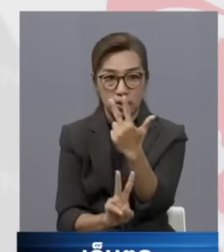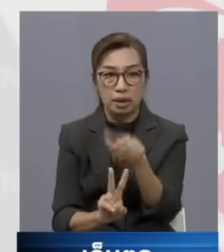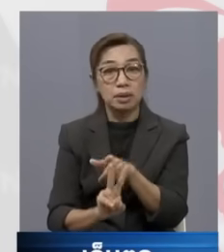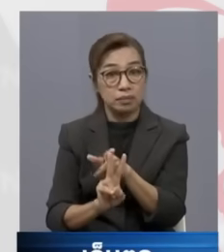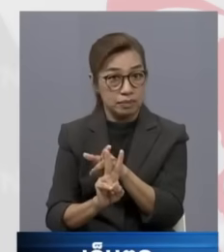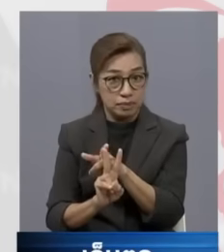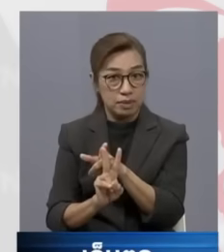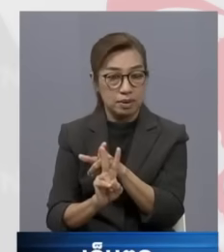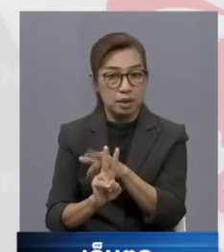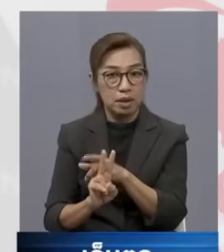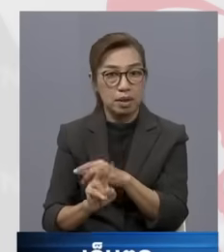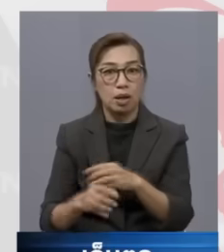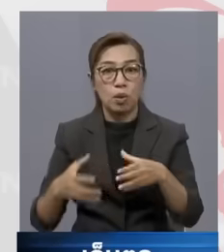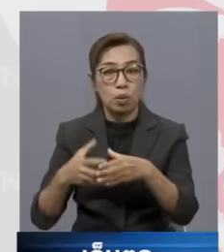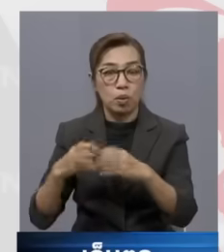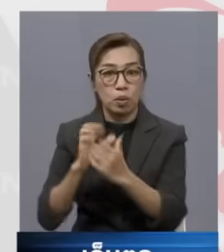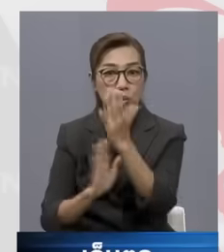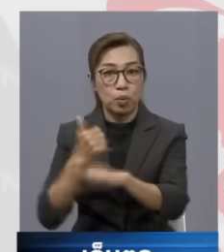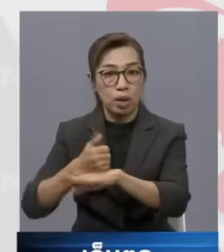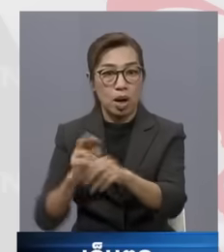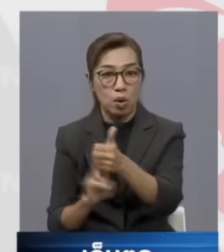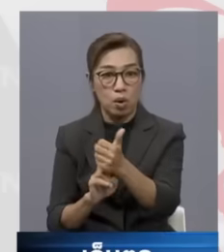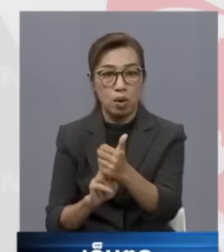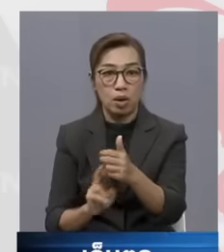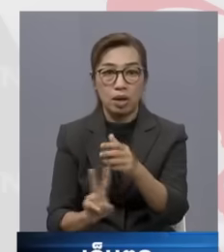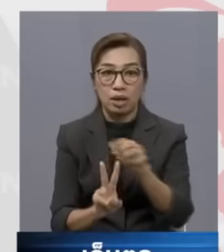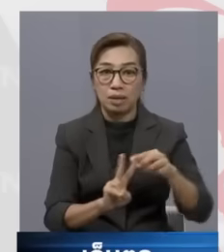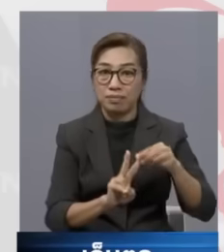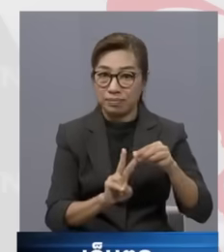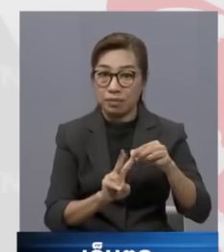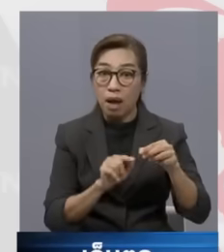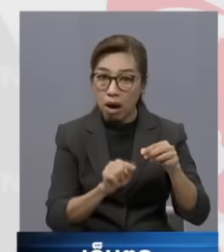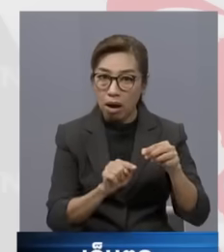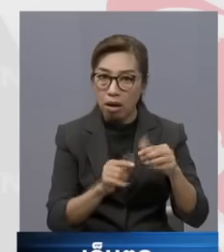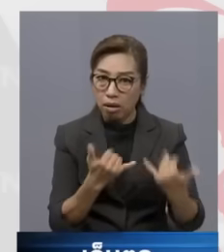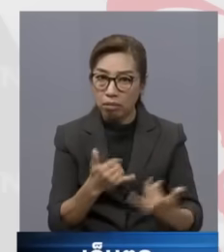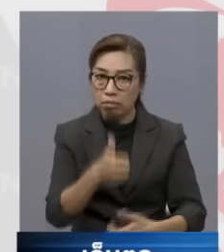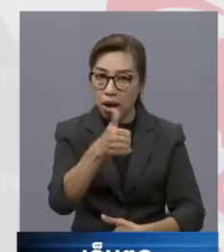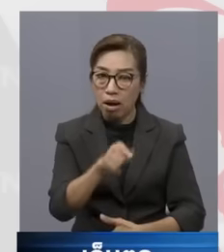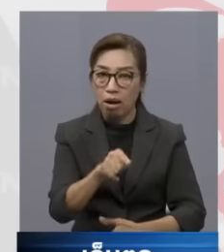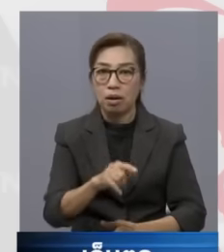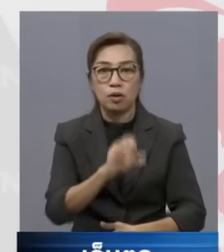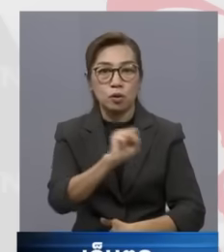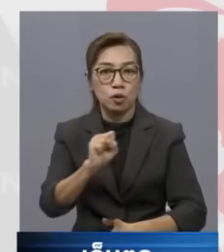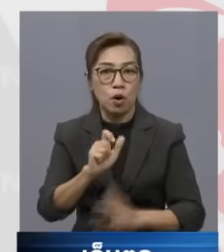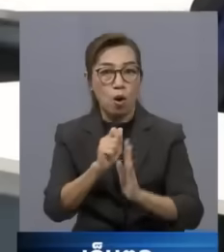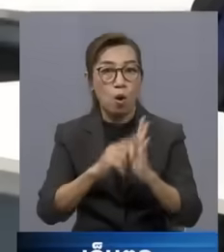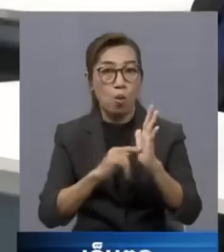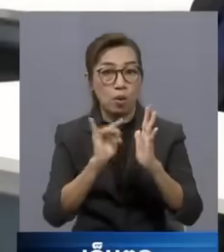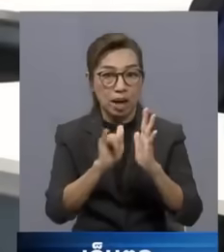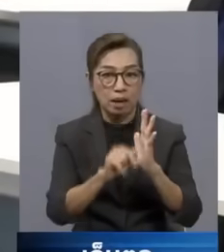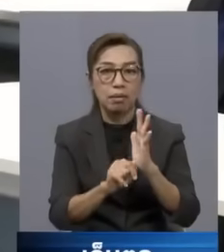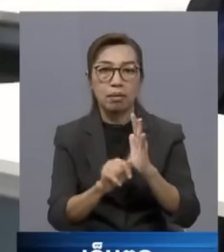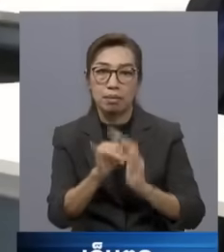ราชกิจประกาศรองหัวหน้าพรรครอบนี้คุณชาดาไทยเศรษฐ์มาด้วยนะส.สอุทัยธานีอยู่ในลิฟต์ด้วย